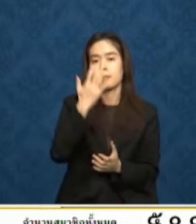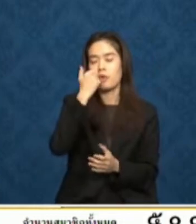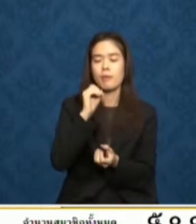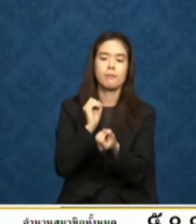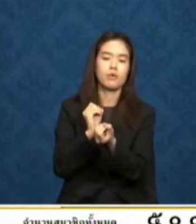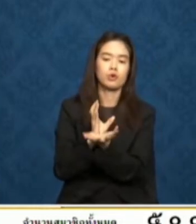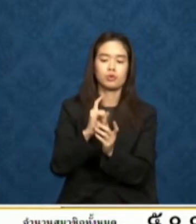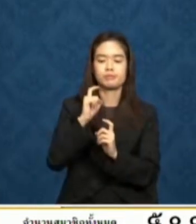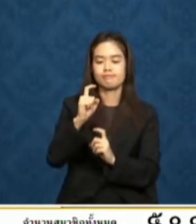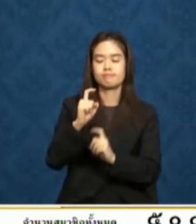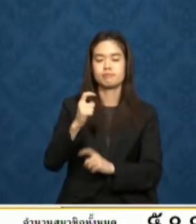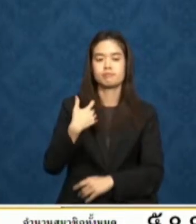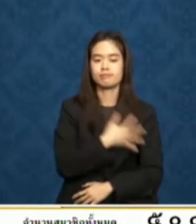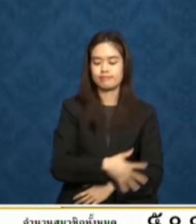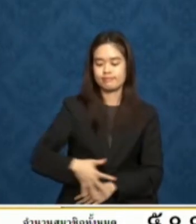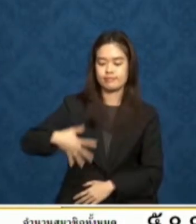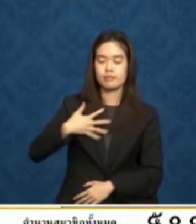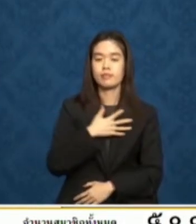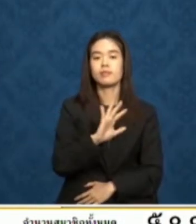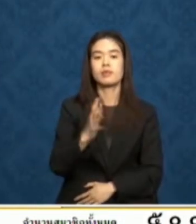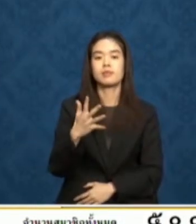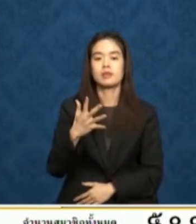อัตรายต่อสุขภาพ